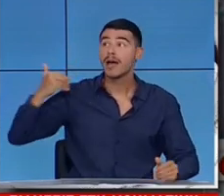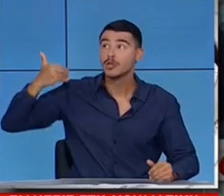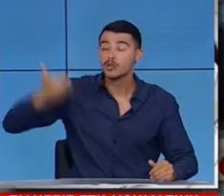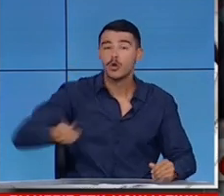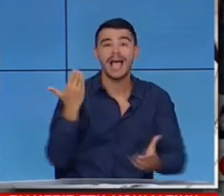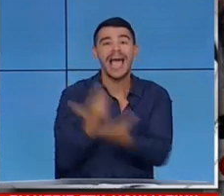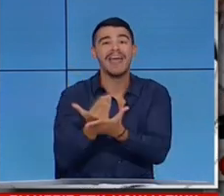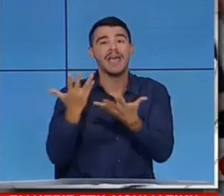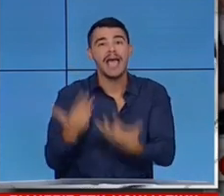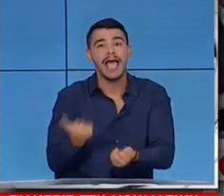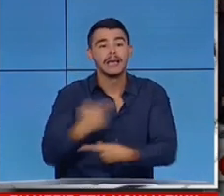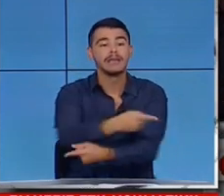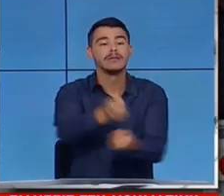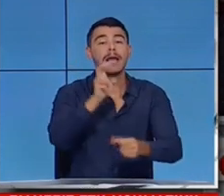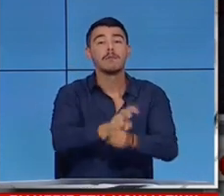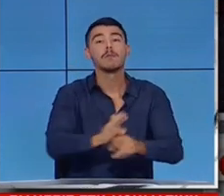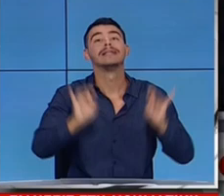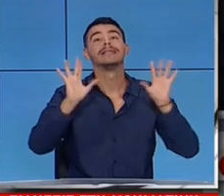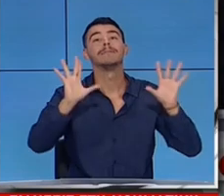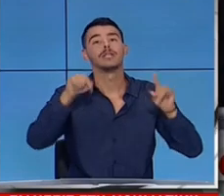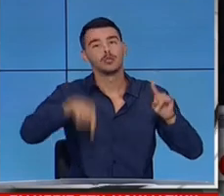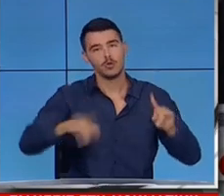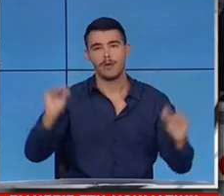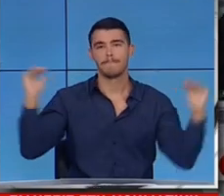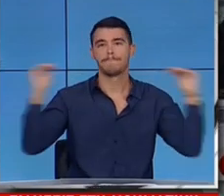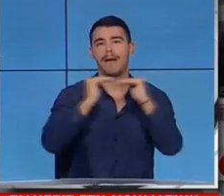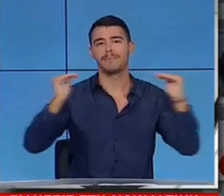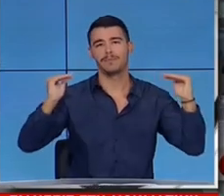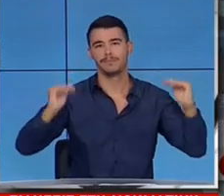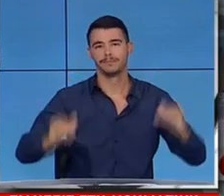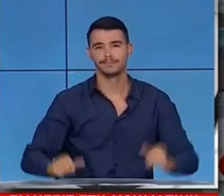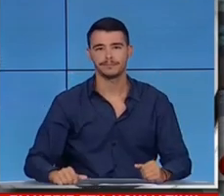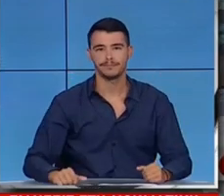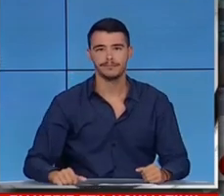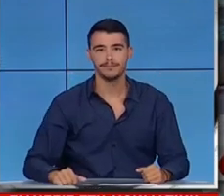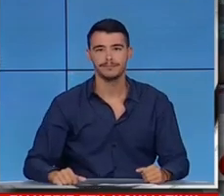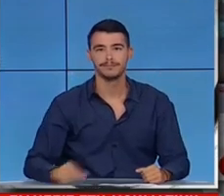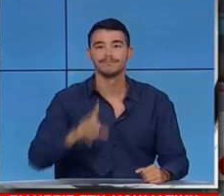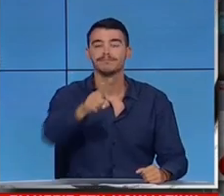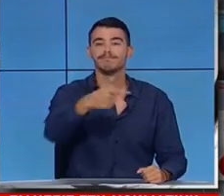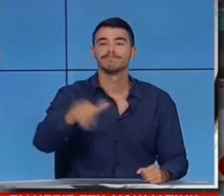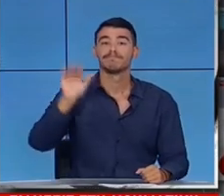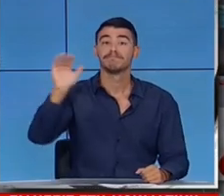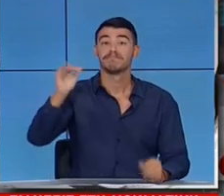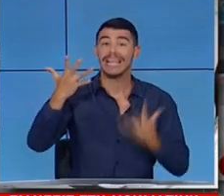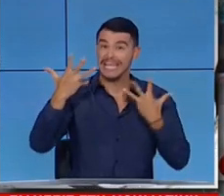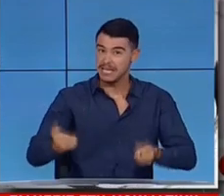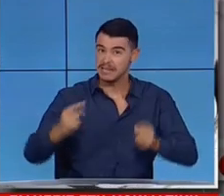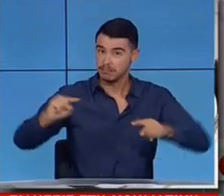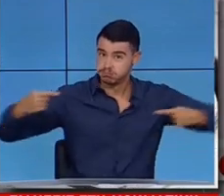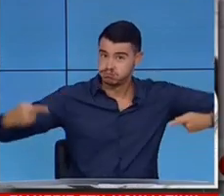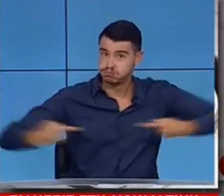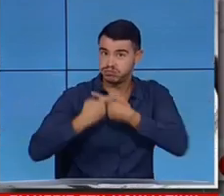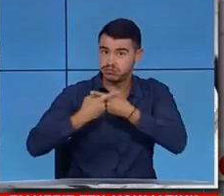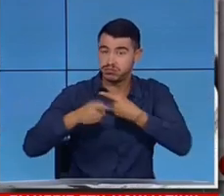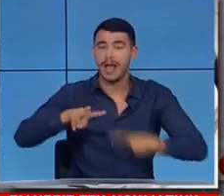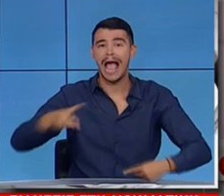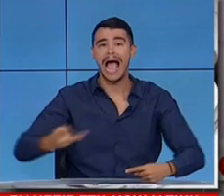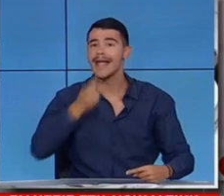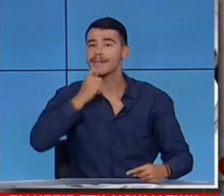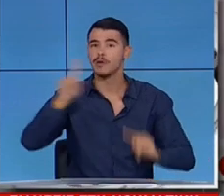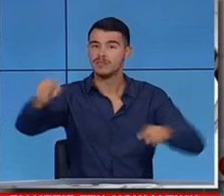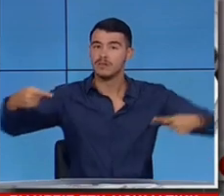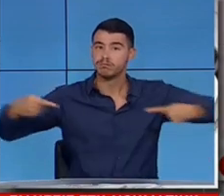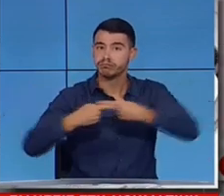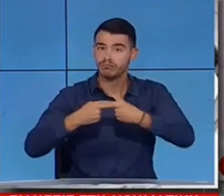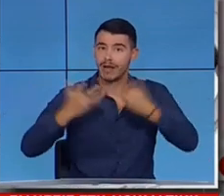μάθημα αντοχής για την κυβερνητική πλειοψηφία. Υπήρξαν κραδασμοί, ενστάσεις? Κοιτάξτε, αυτό που υπήρξε ήταν